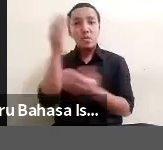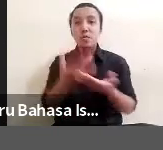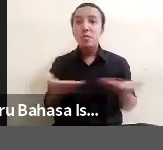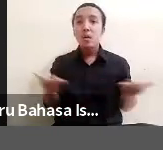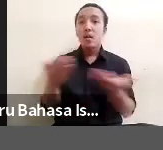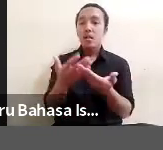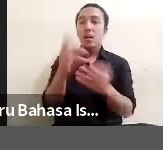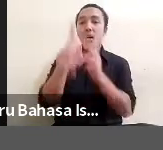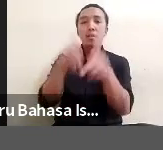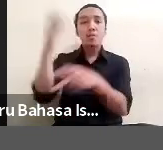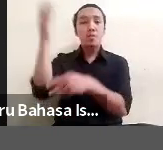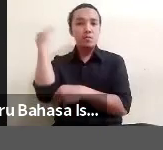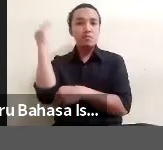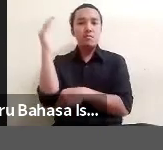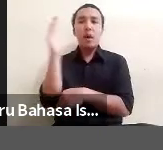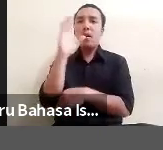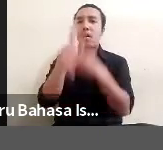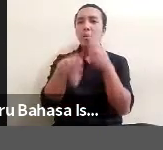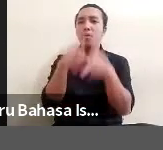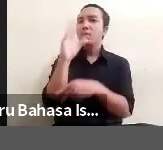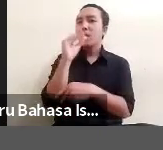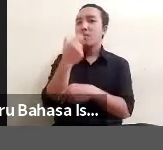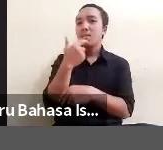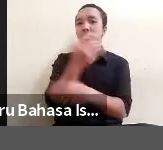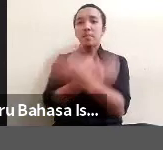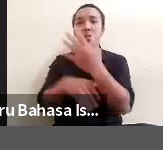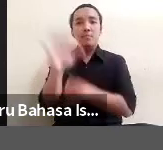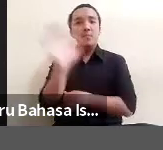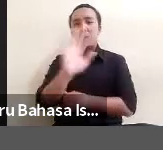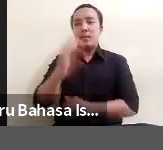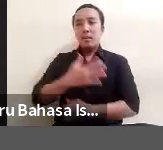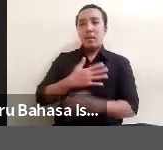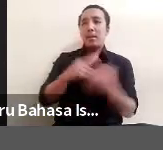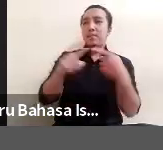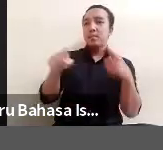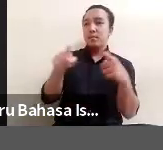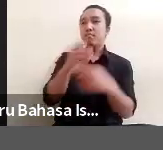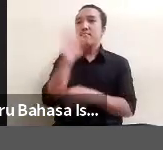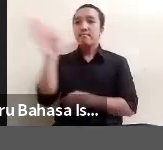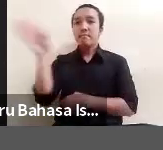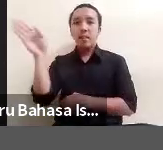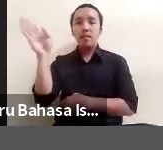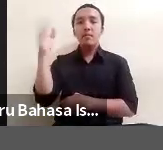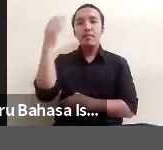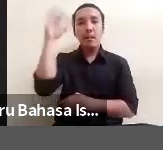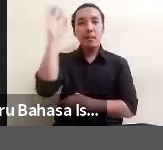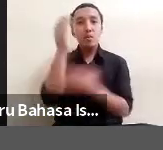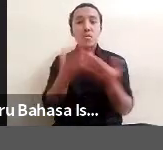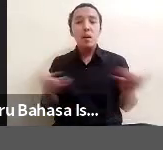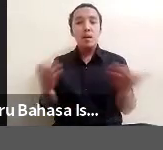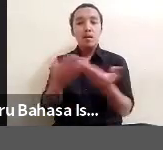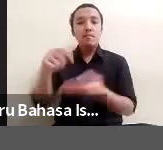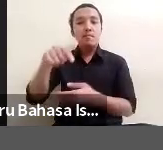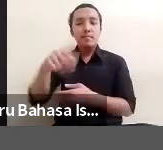saya, tapi ke dinas sosial. Nah, ini yang kita sadarkan kembali bahwa disabilitas itu